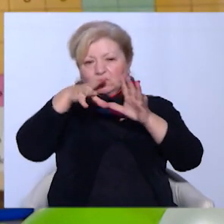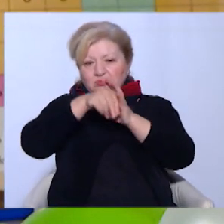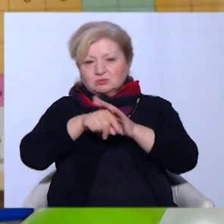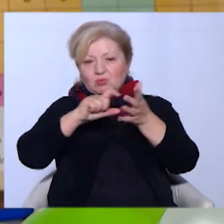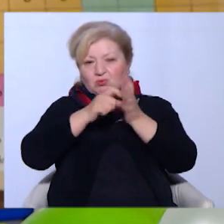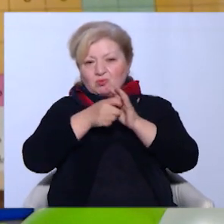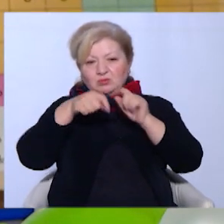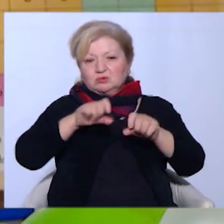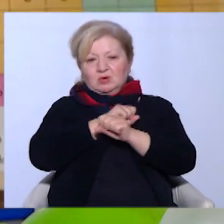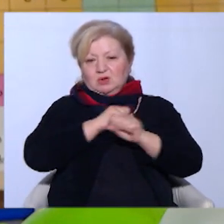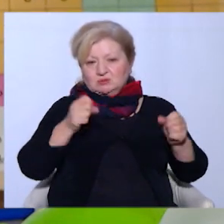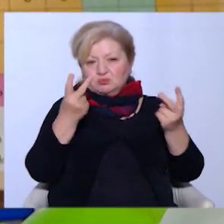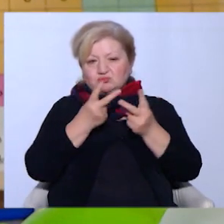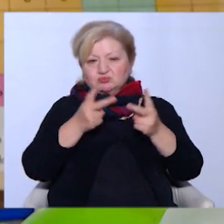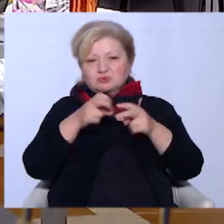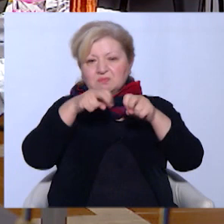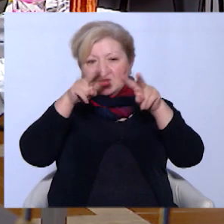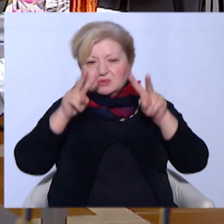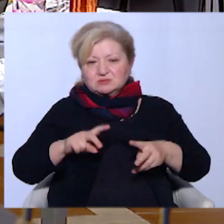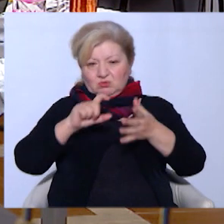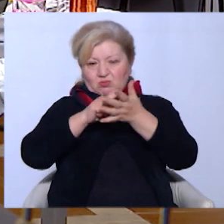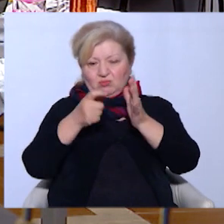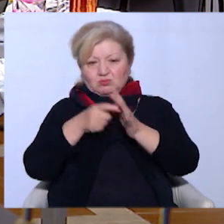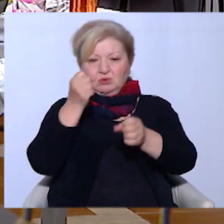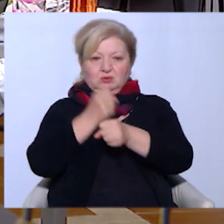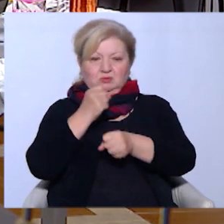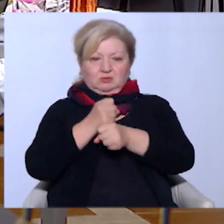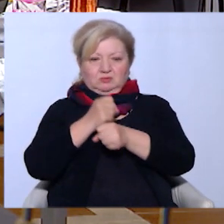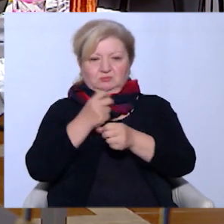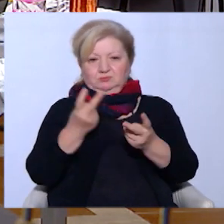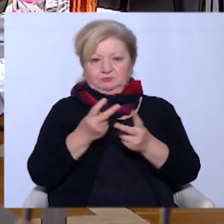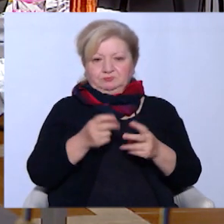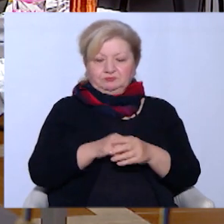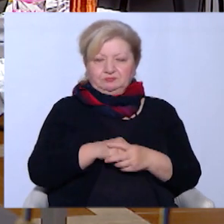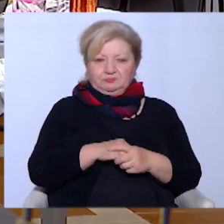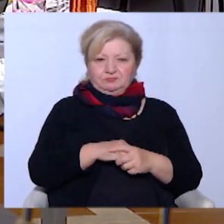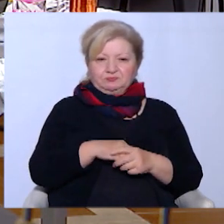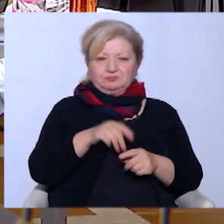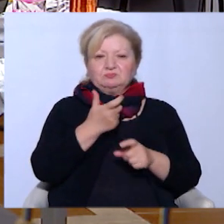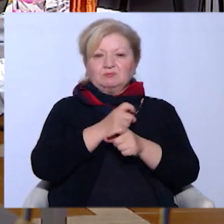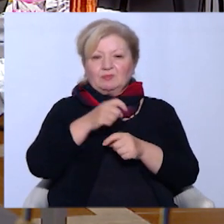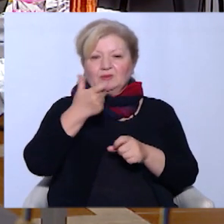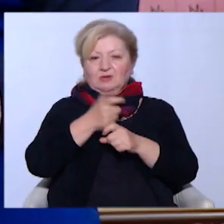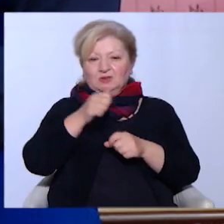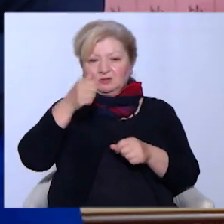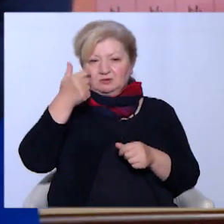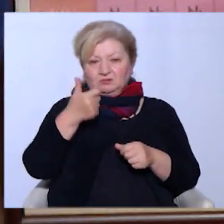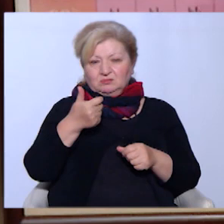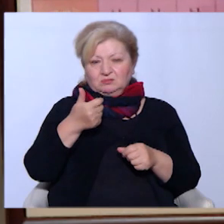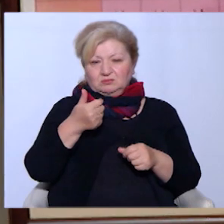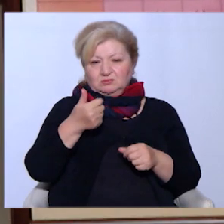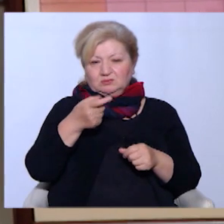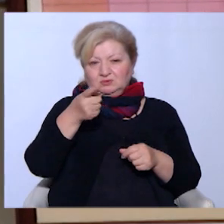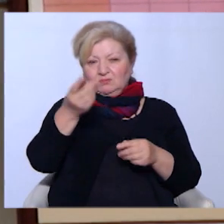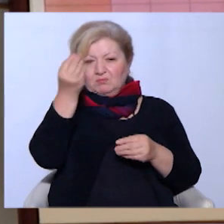გარკვეული პირობების დაცვის გარეშე არ შეიძლება. ვაგრძელებთ. კარგად იცნობ ნივთიერებებს ასევე, როგორიც არის